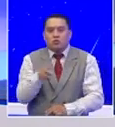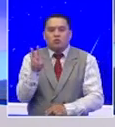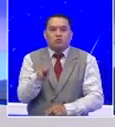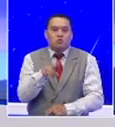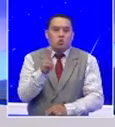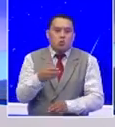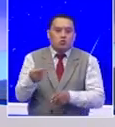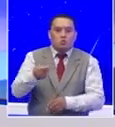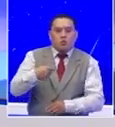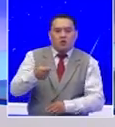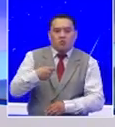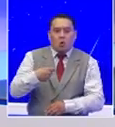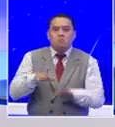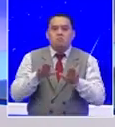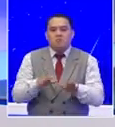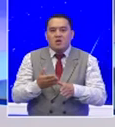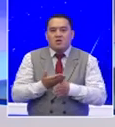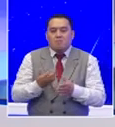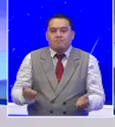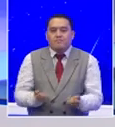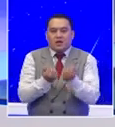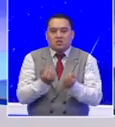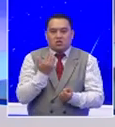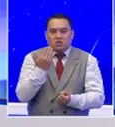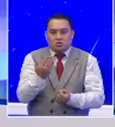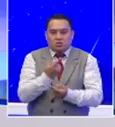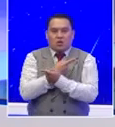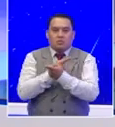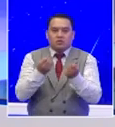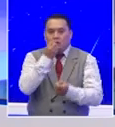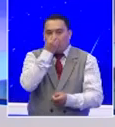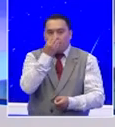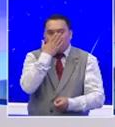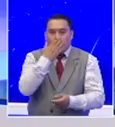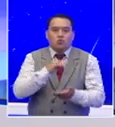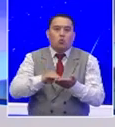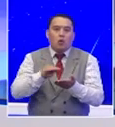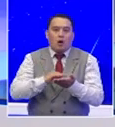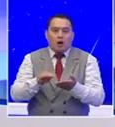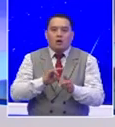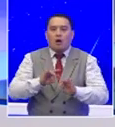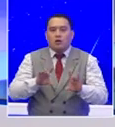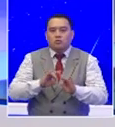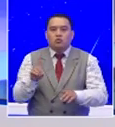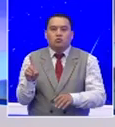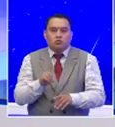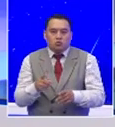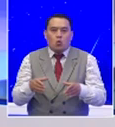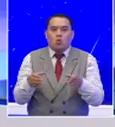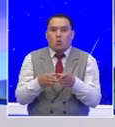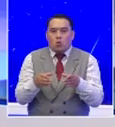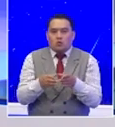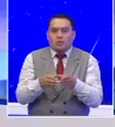долларов пособия в качестве меры по их поддержке. Об этом сообщают японские СМИ. Отмечается, что штат